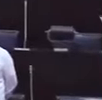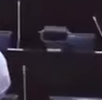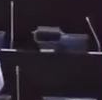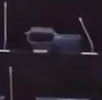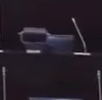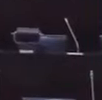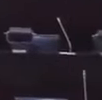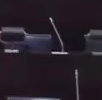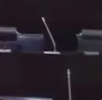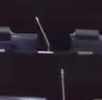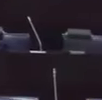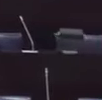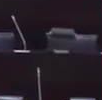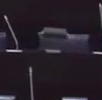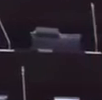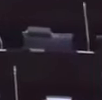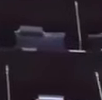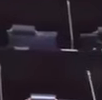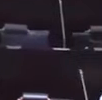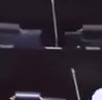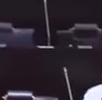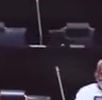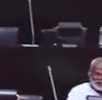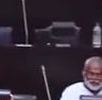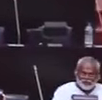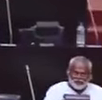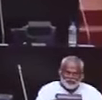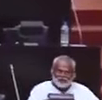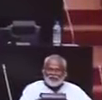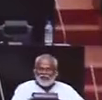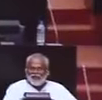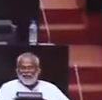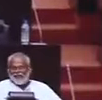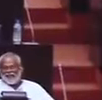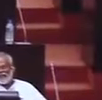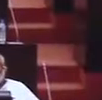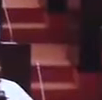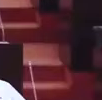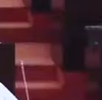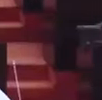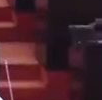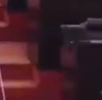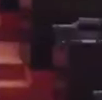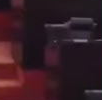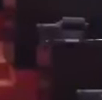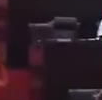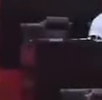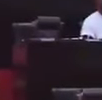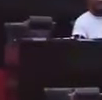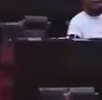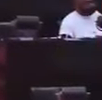කරන සාමකාමී ක්‍රමයක් මේක. ඝනපූර්ණයේ තියාගන්න එක ආණ්ඩුපක්ෂයේ වගකීමක්. කාරක සභා තියෙන්න පුළුවන්. මොනවා තිබ්බත් මෙතන ඝනපූර්ණයේ